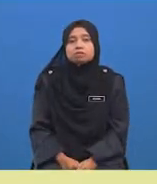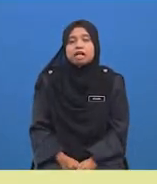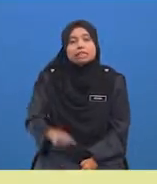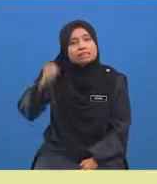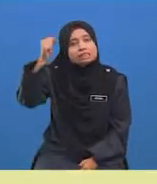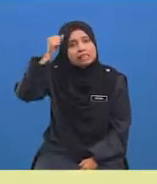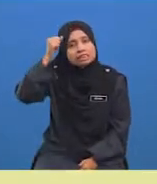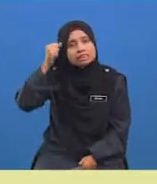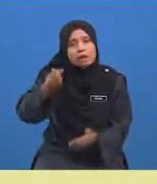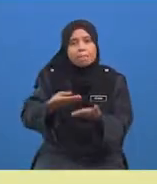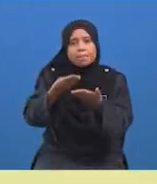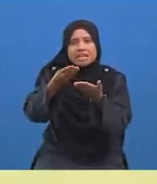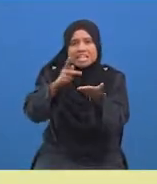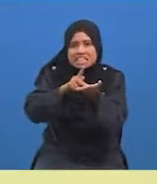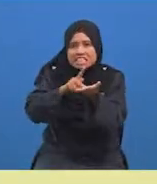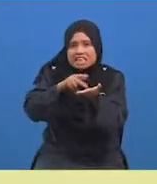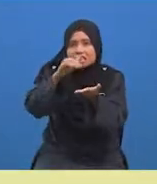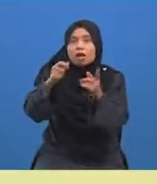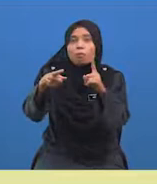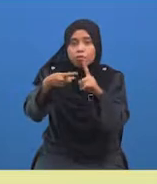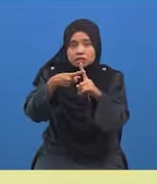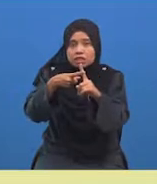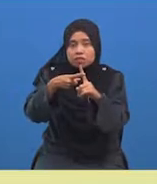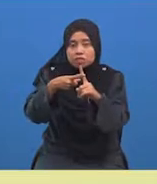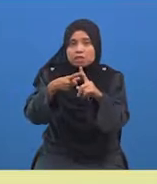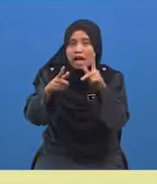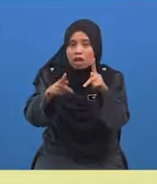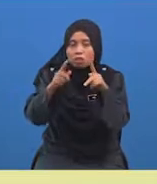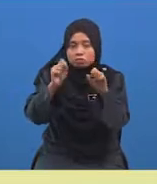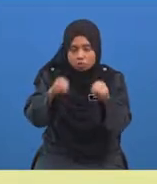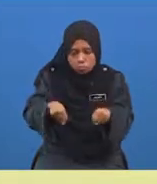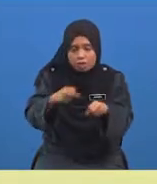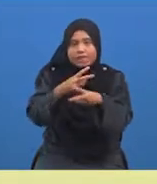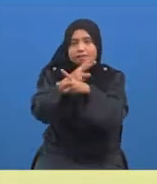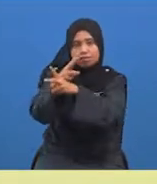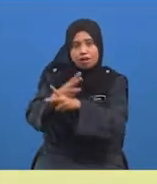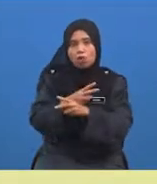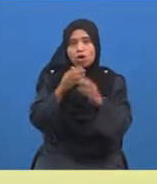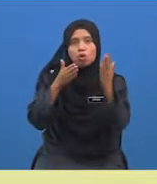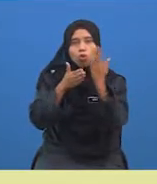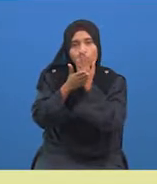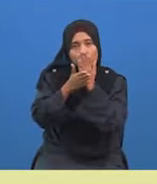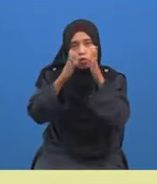stres memberi kesan yang positif selagi ia boleh dikawal oleh pekerja.